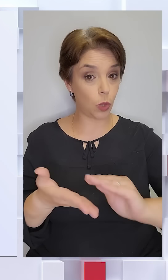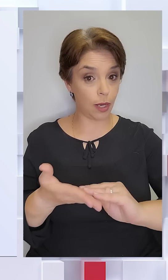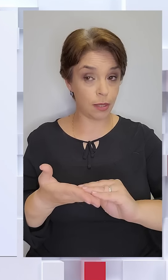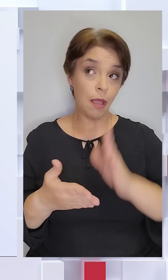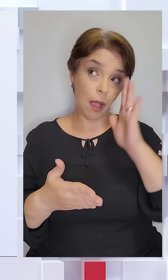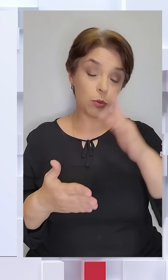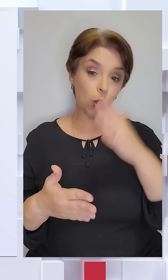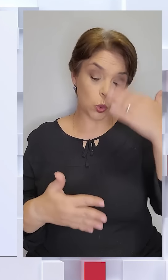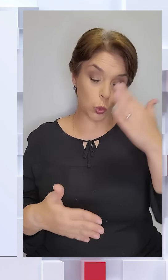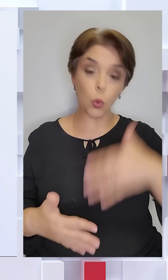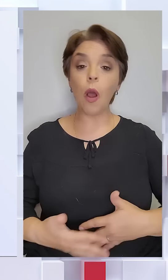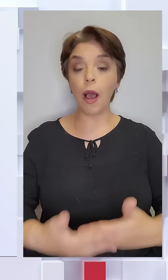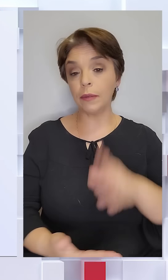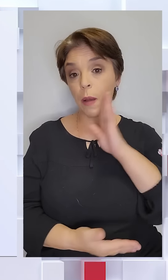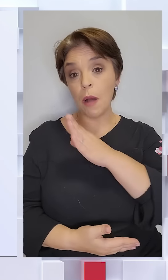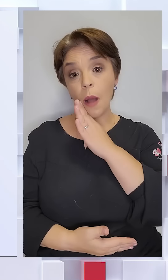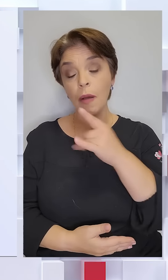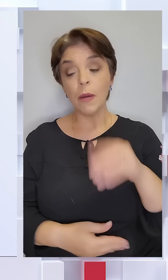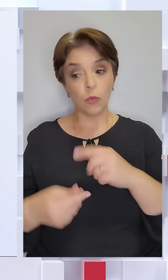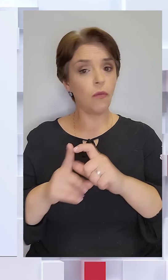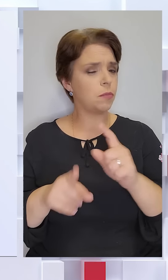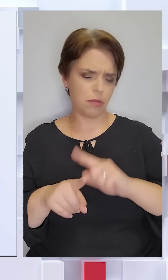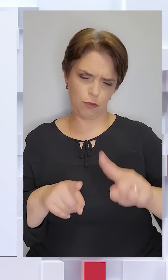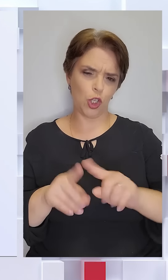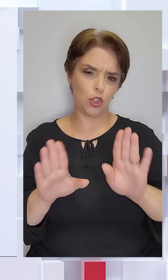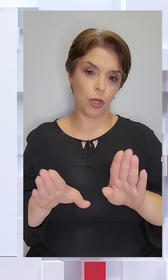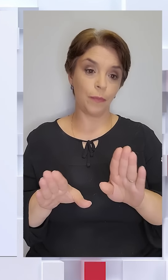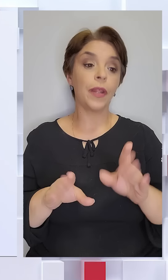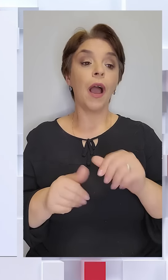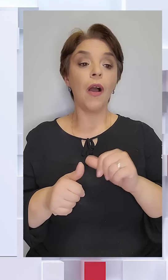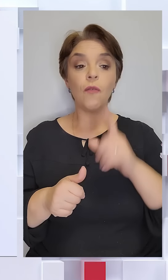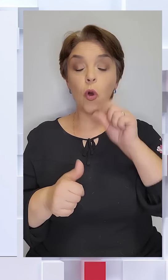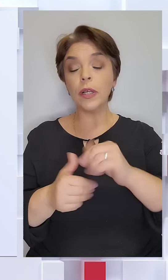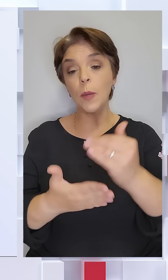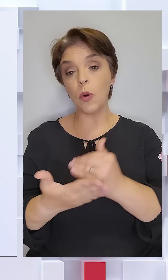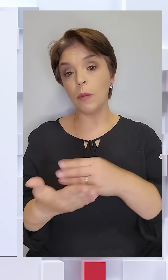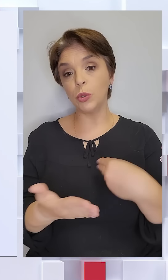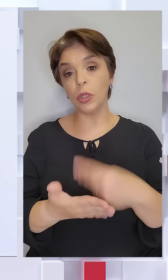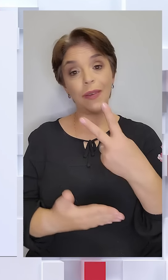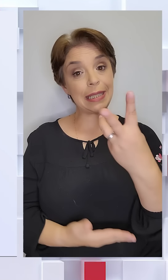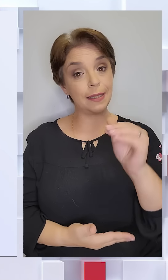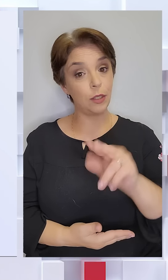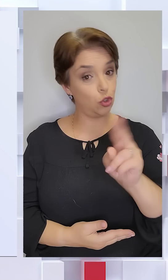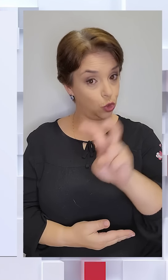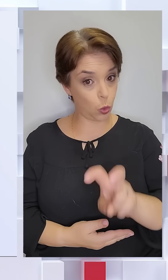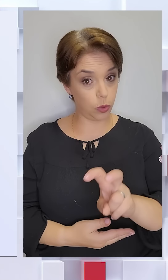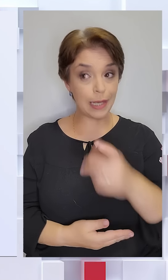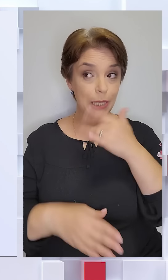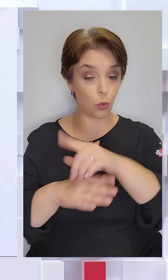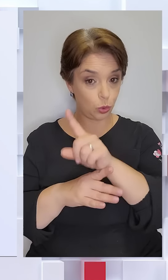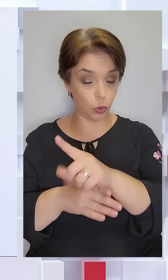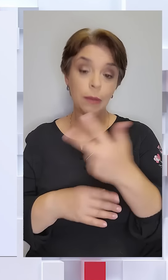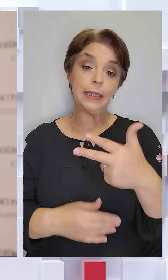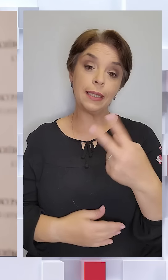а як потенційна сурогатна мама, то вам нададуть відповідь значно швидше. В Україні програма коштує 23 тисячі доларів, за